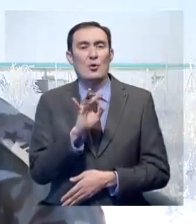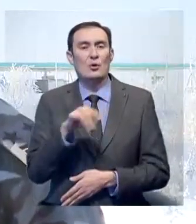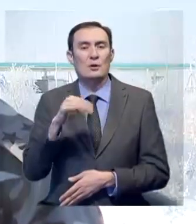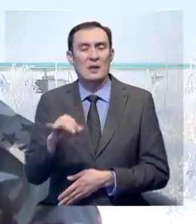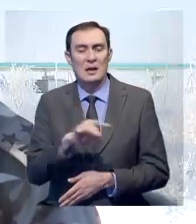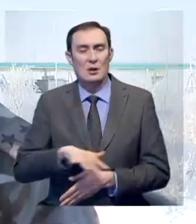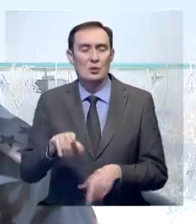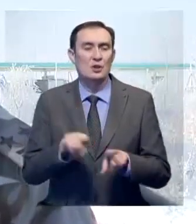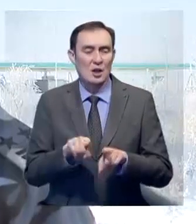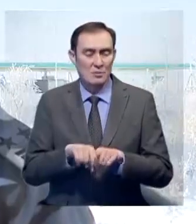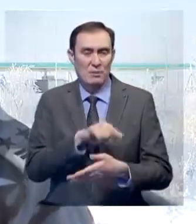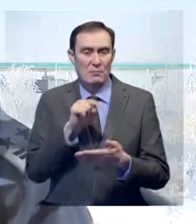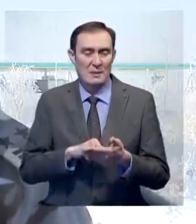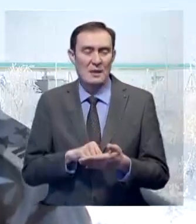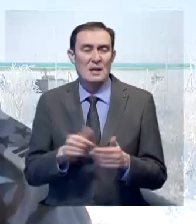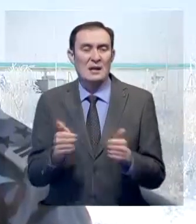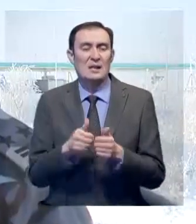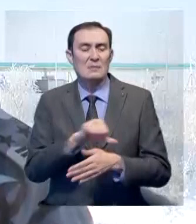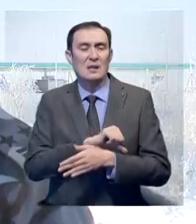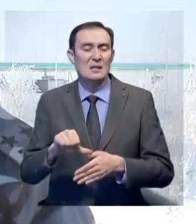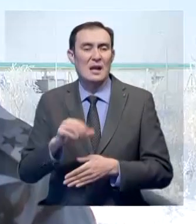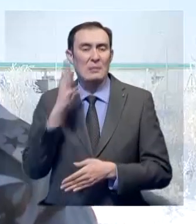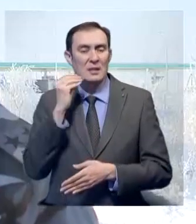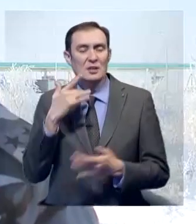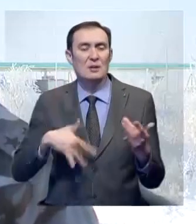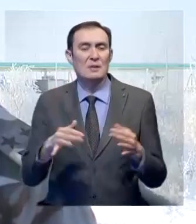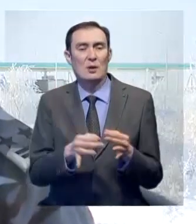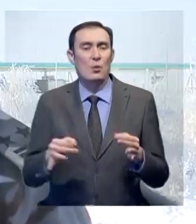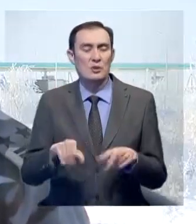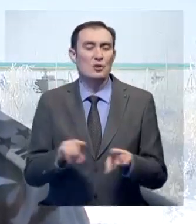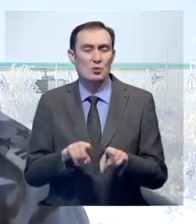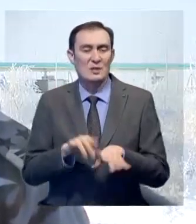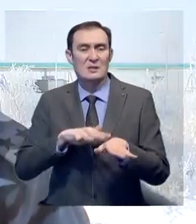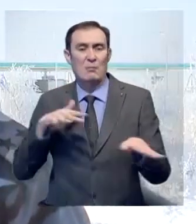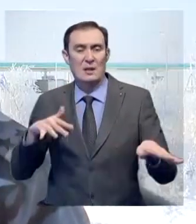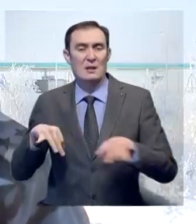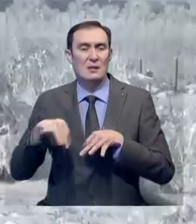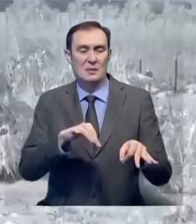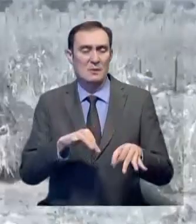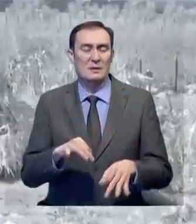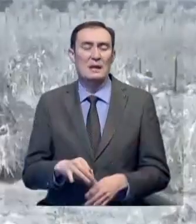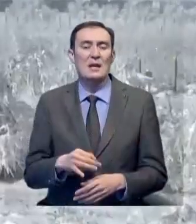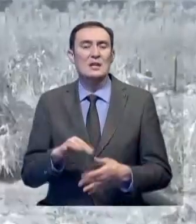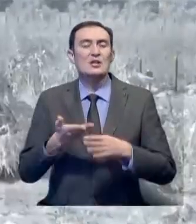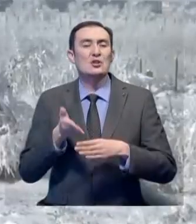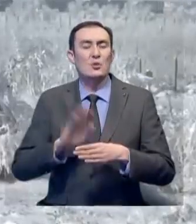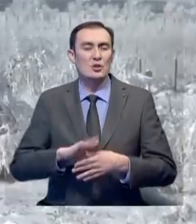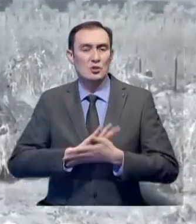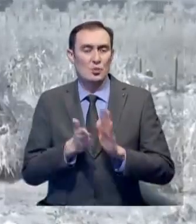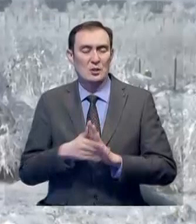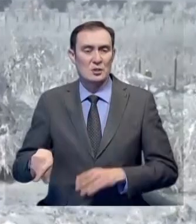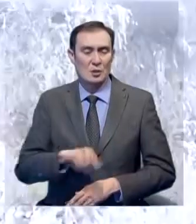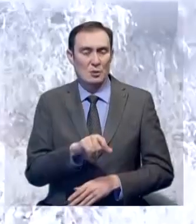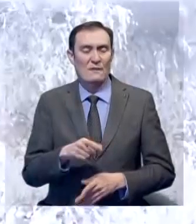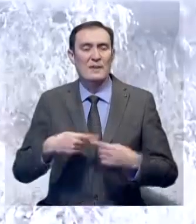аналогичная проблема. Тоже на территории границ Алматинской и Жамбылской области тоже скопление транспорта имеется. Из-за сложной ситуации на